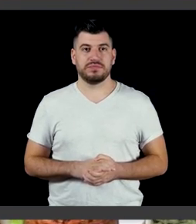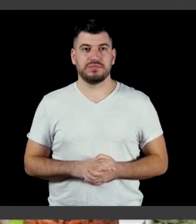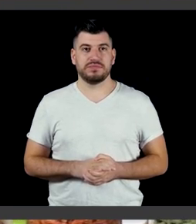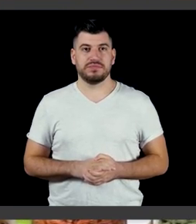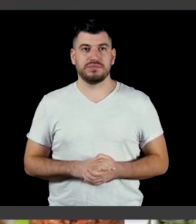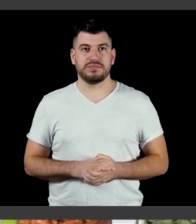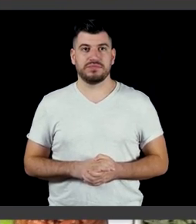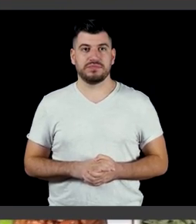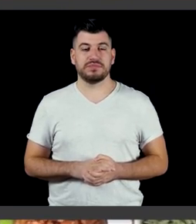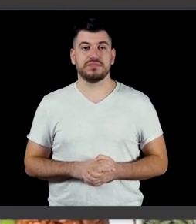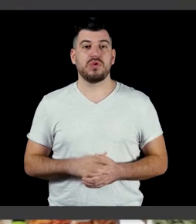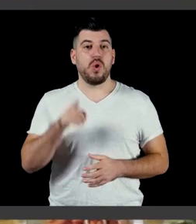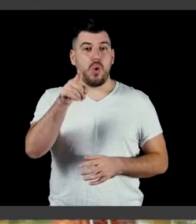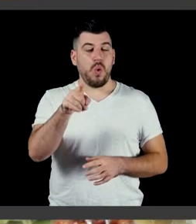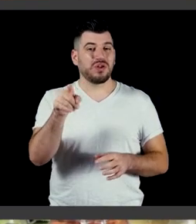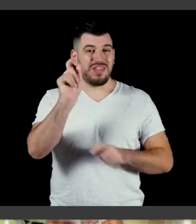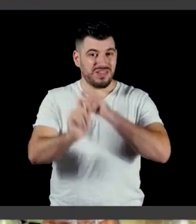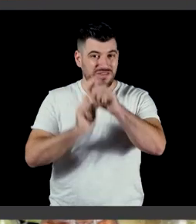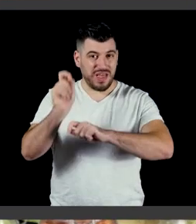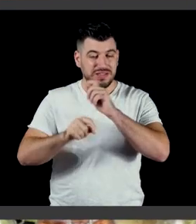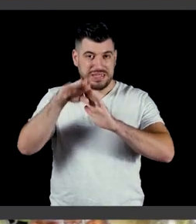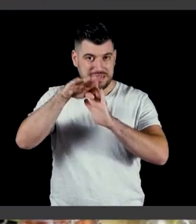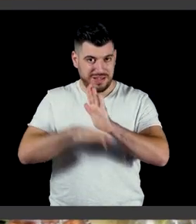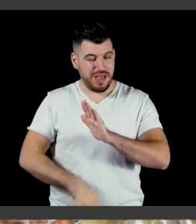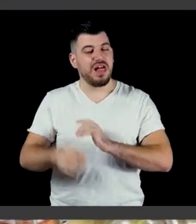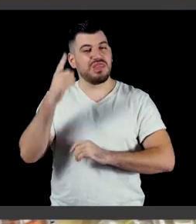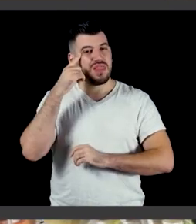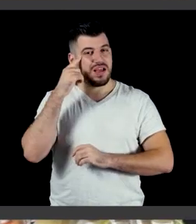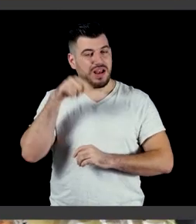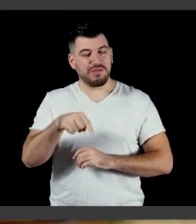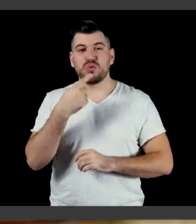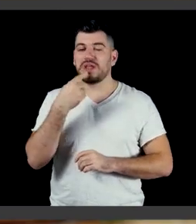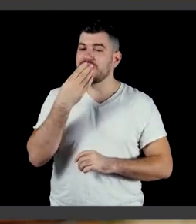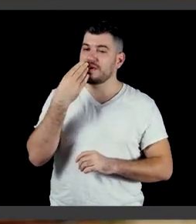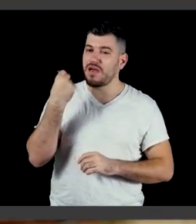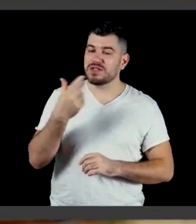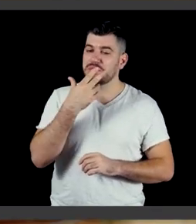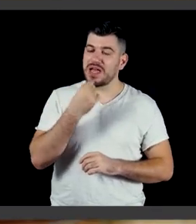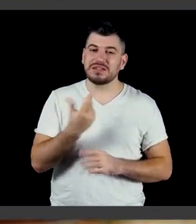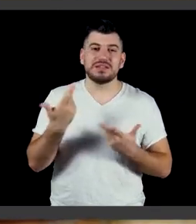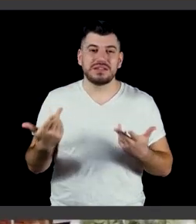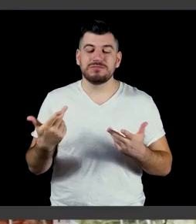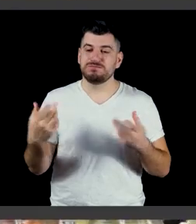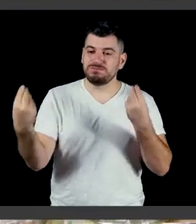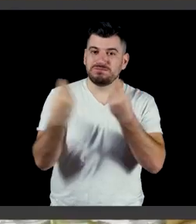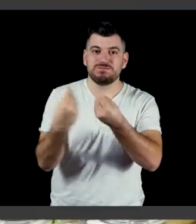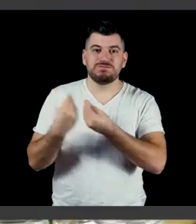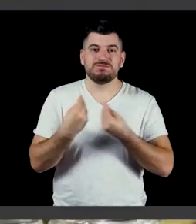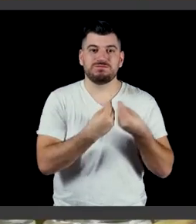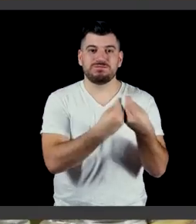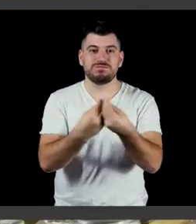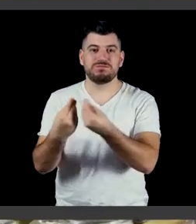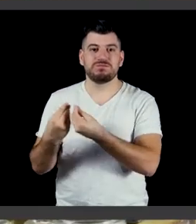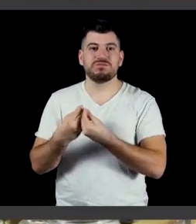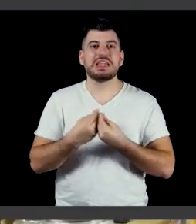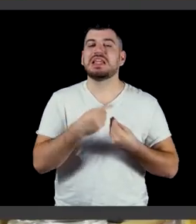5. Εντάξει, όταν δοκιμάσετε τη συνταγή, θα καταλάβετε πόσο πολύ ισορροπεί το ένα με το άλλο του γιαούρτι. Επειδή έχει το ταχύνι, καταλαγιάζει τη